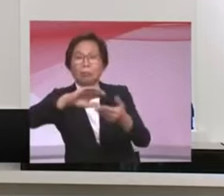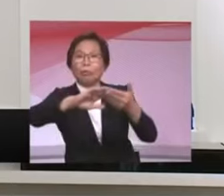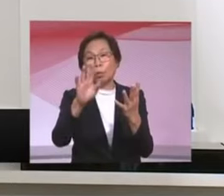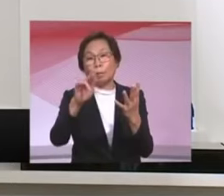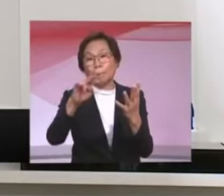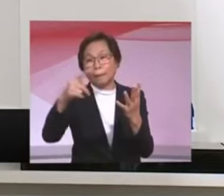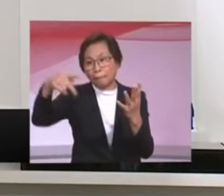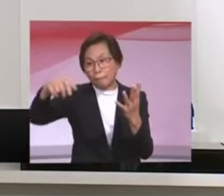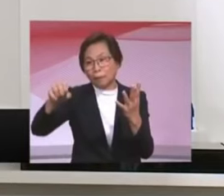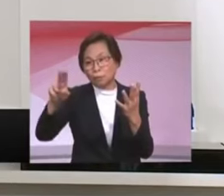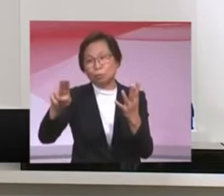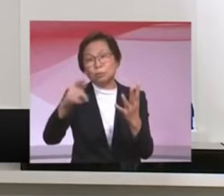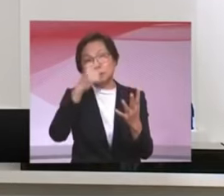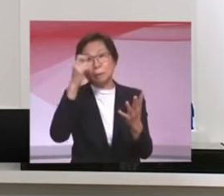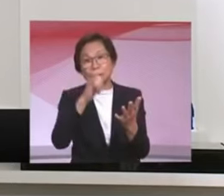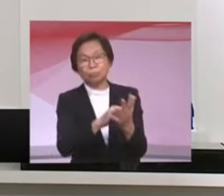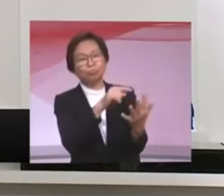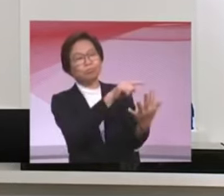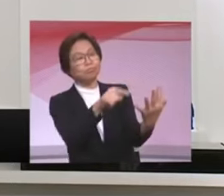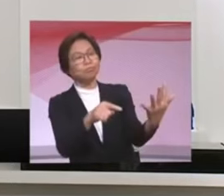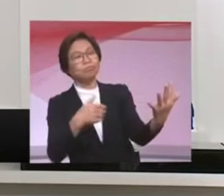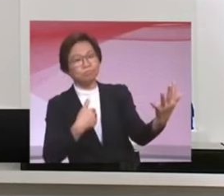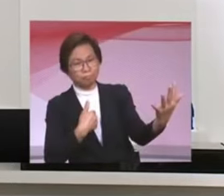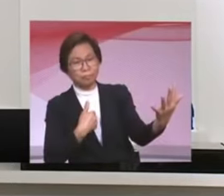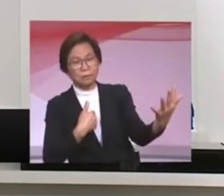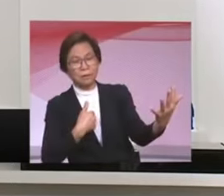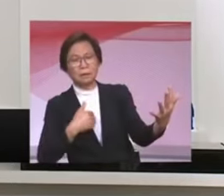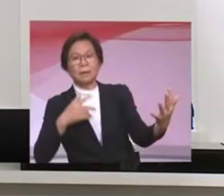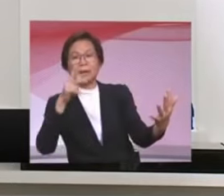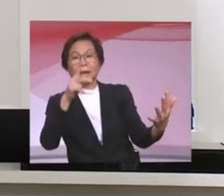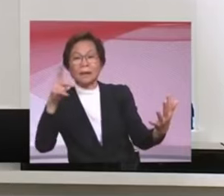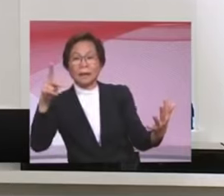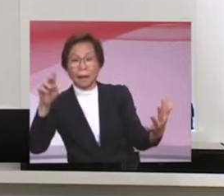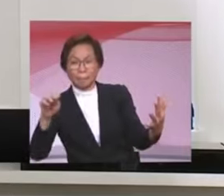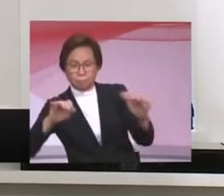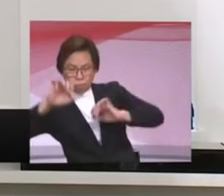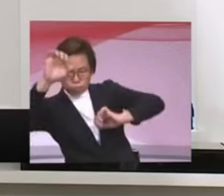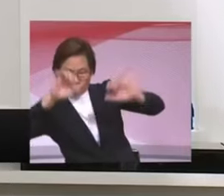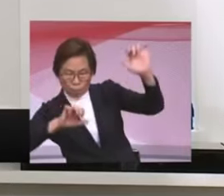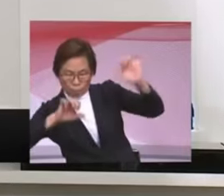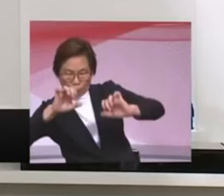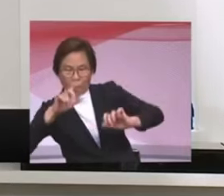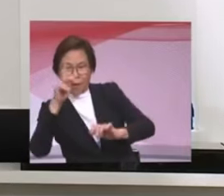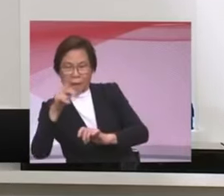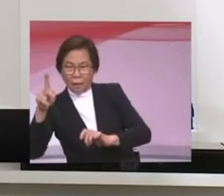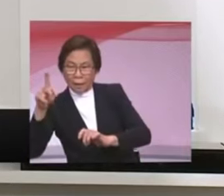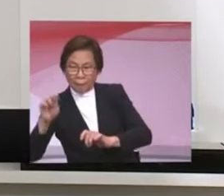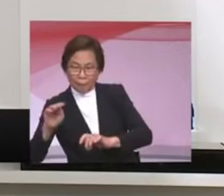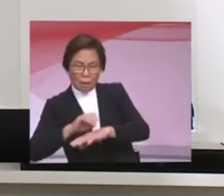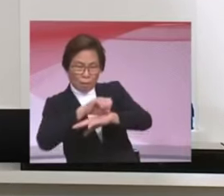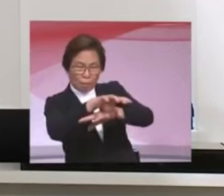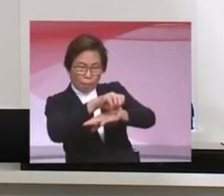komuniti. Sehubungan dengan itu, di atas penilaian risiko dan nasihat daripada